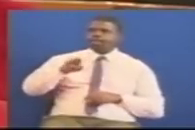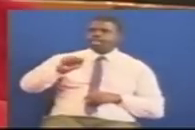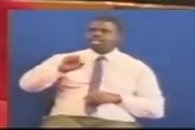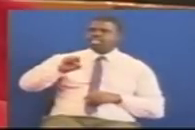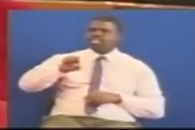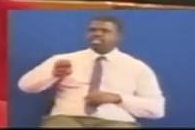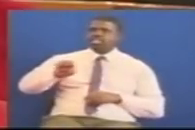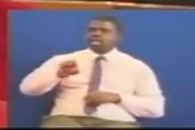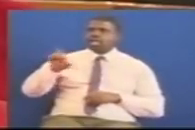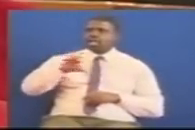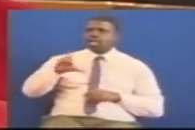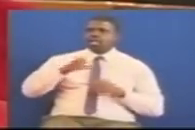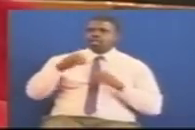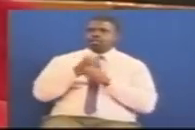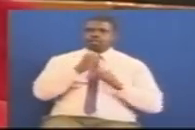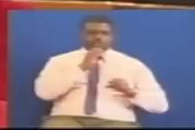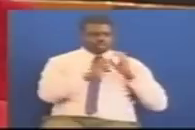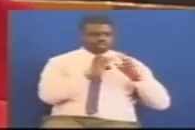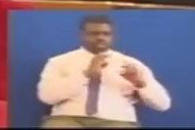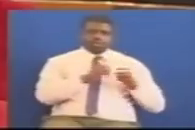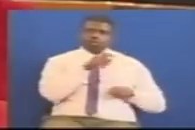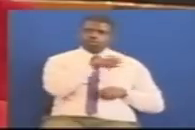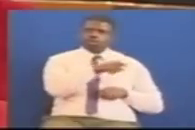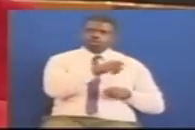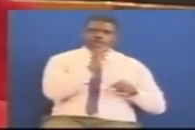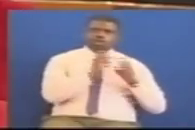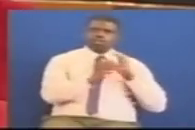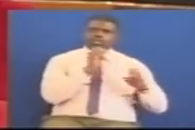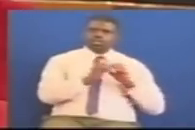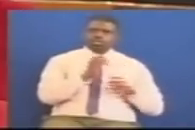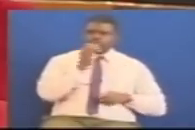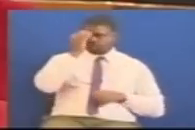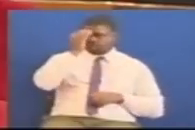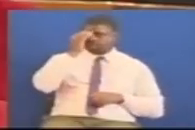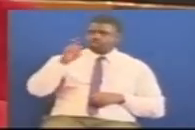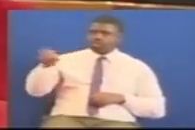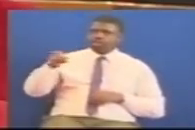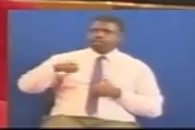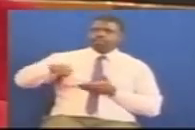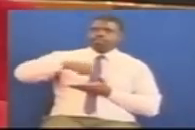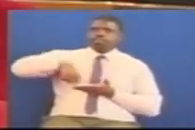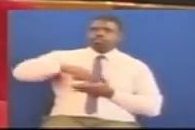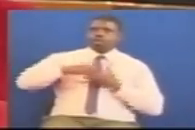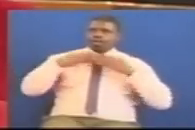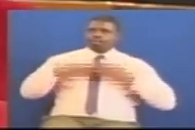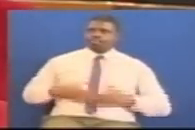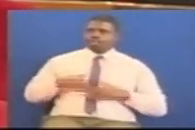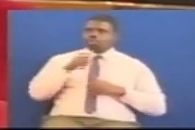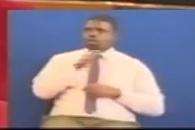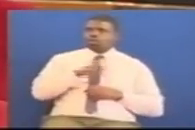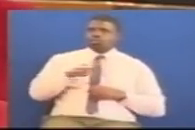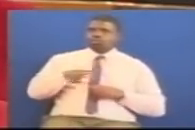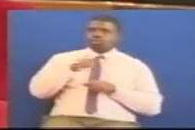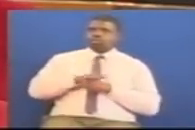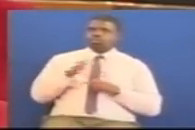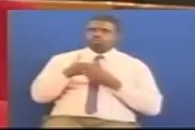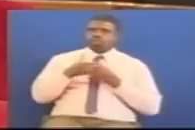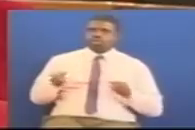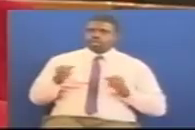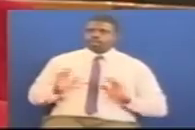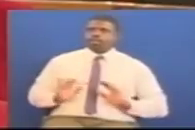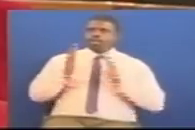lini watapata mawasiliano ili na wao wawasiliane, ukizingatia pale kuna kituo cha afya ambacho watu wengi wanaweza kupoteza maisha kwa